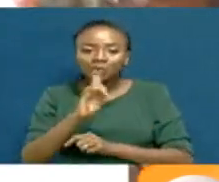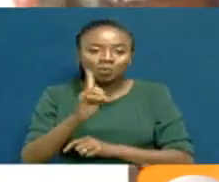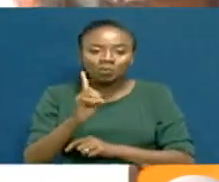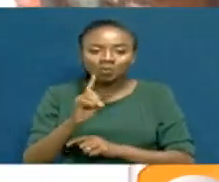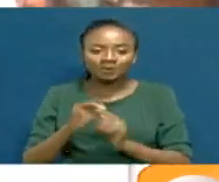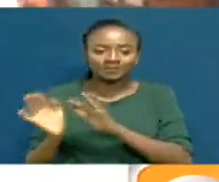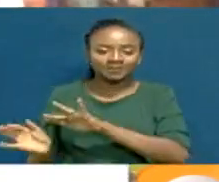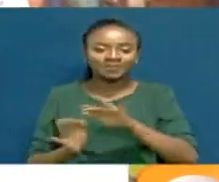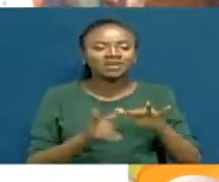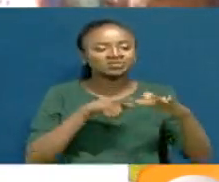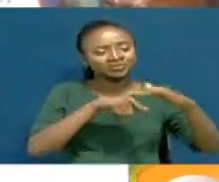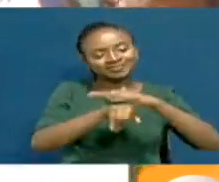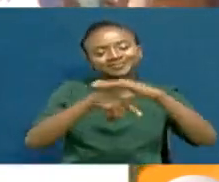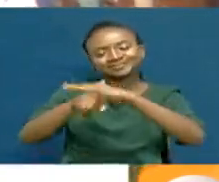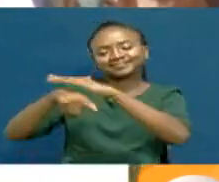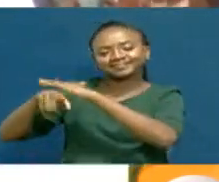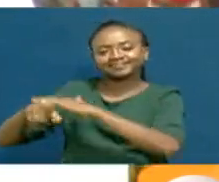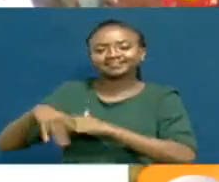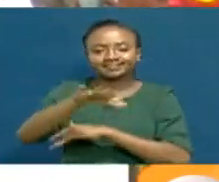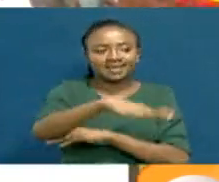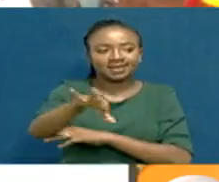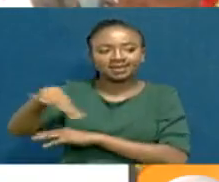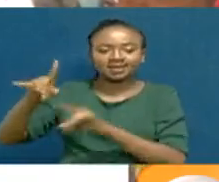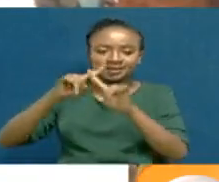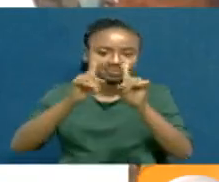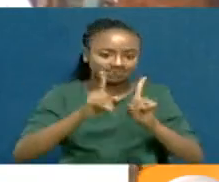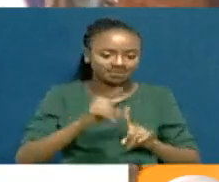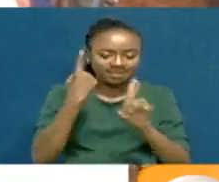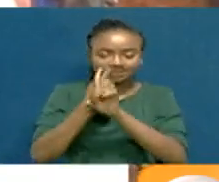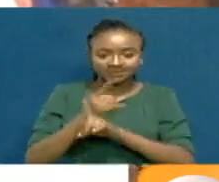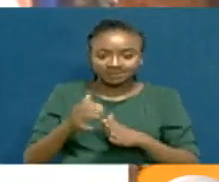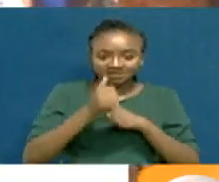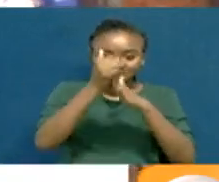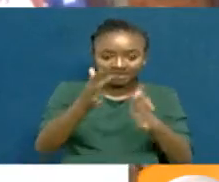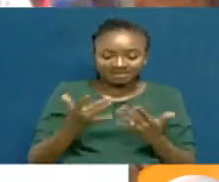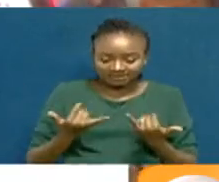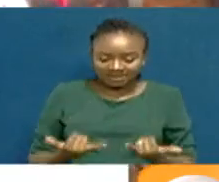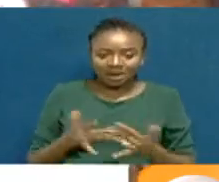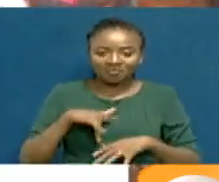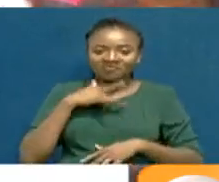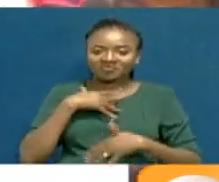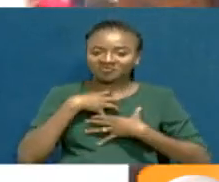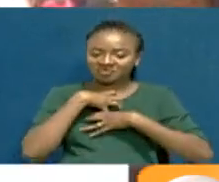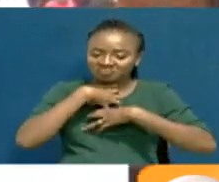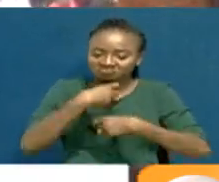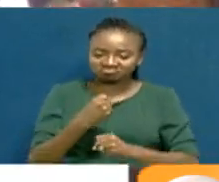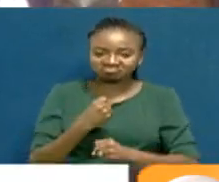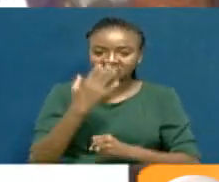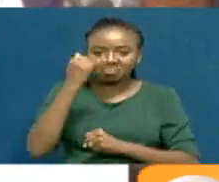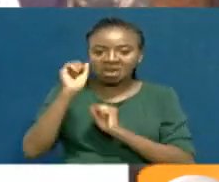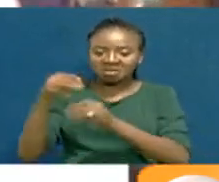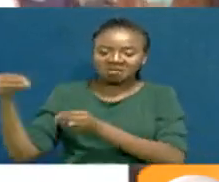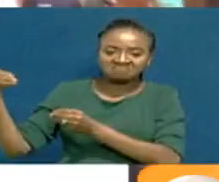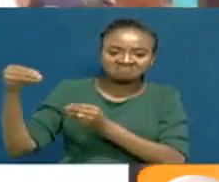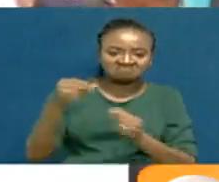After traversing the larger Trans Nzoia County, Azimio leaders have now exuded confidence that they will trounce their opponents on a round